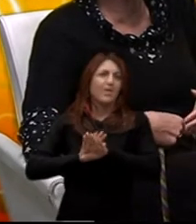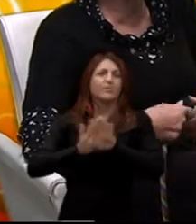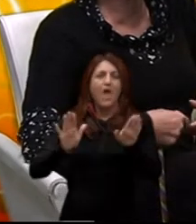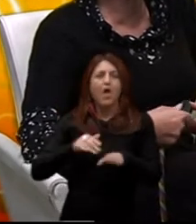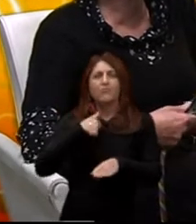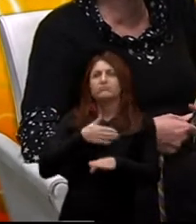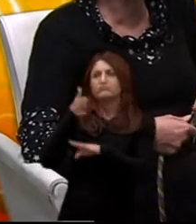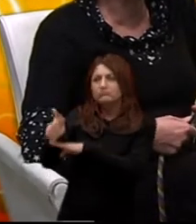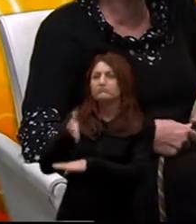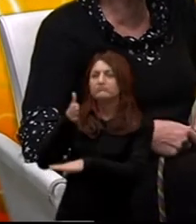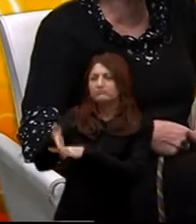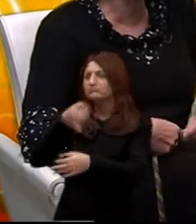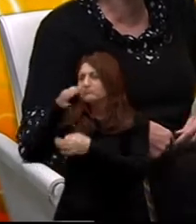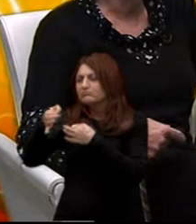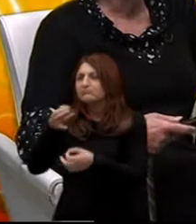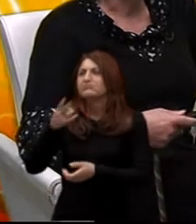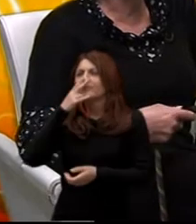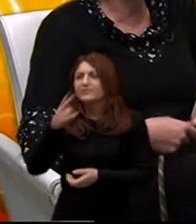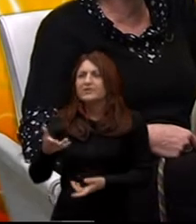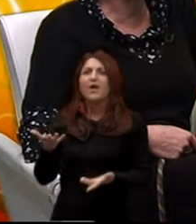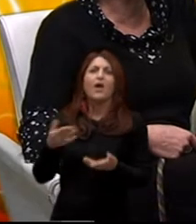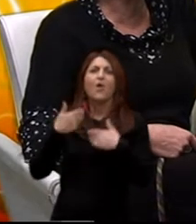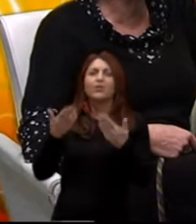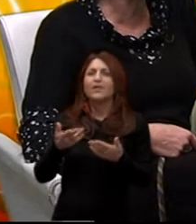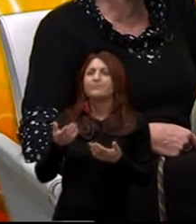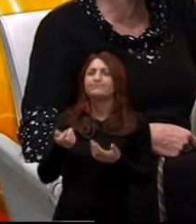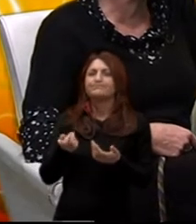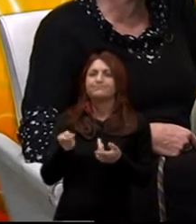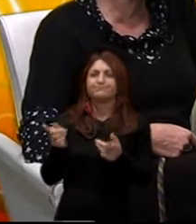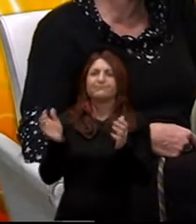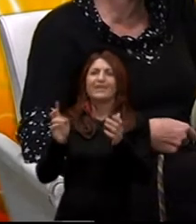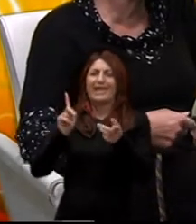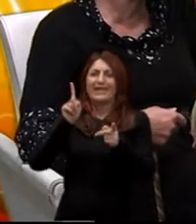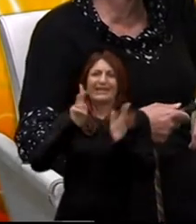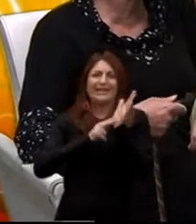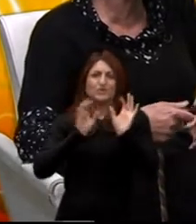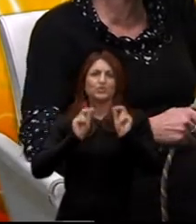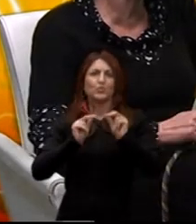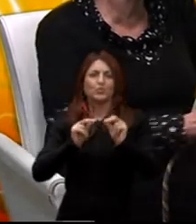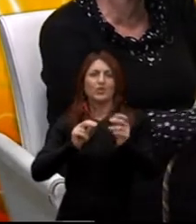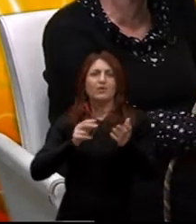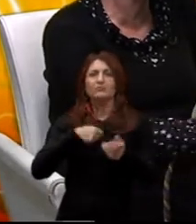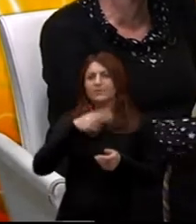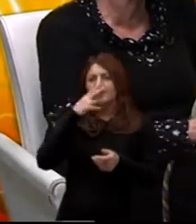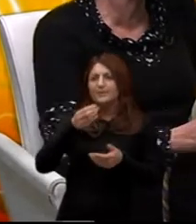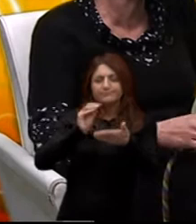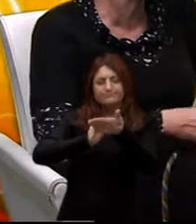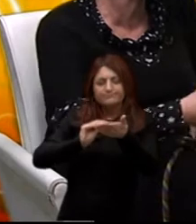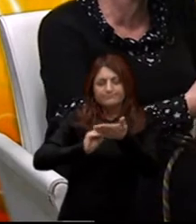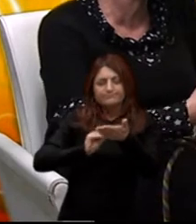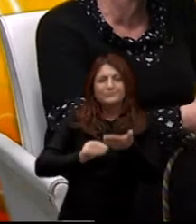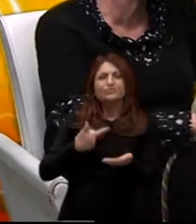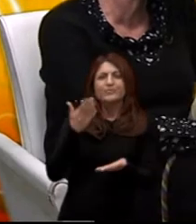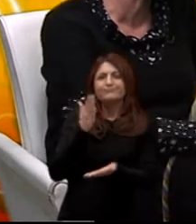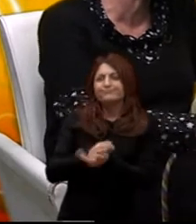tih posjeta i testiranja koja se onda obavljaju sa timom instruktora, gdje vi baš gledate i bilježite sa